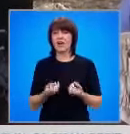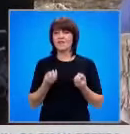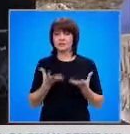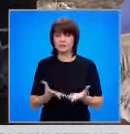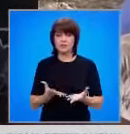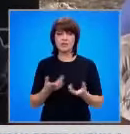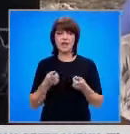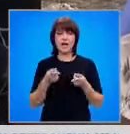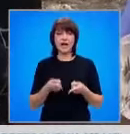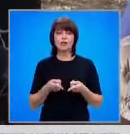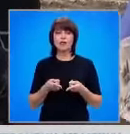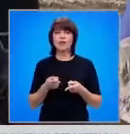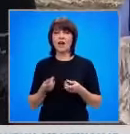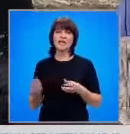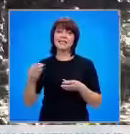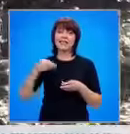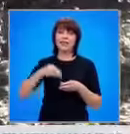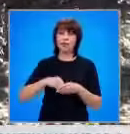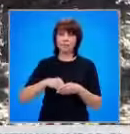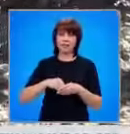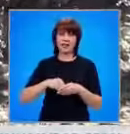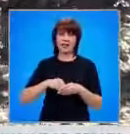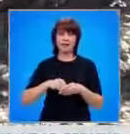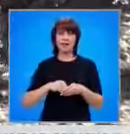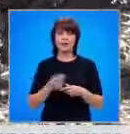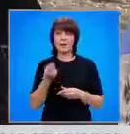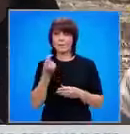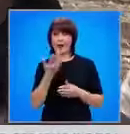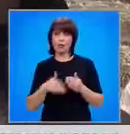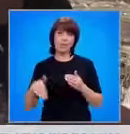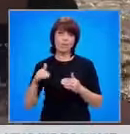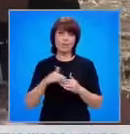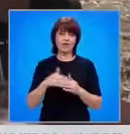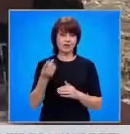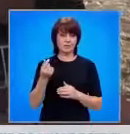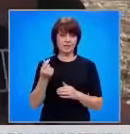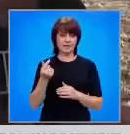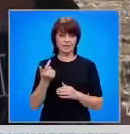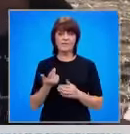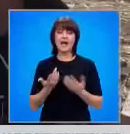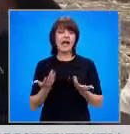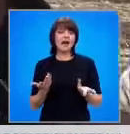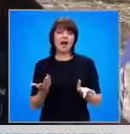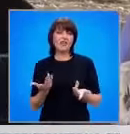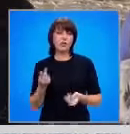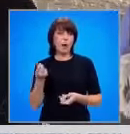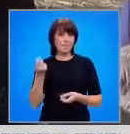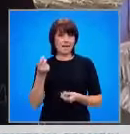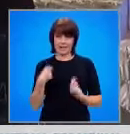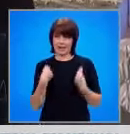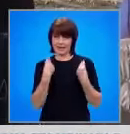по регламент да се допълнат, пак казах, и малко повече пари. Имайте предвид, че каквито и пари да